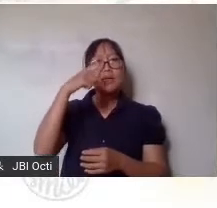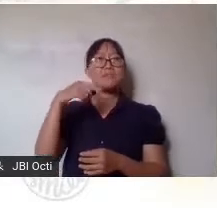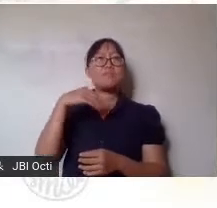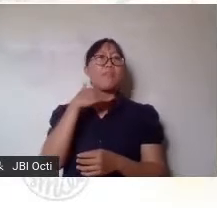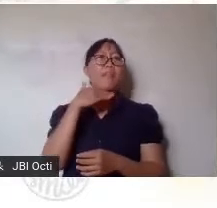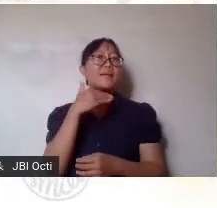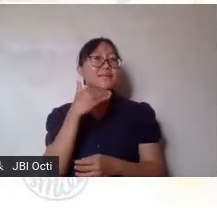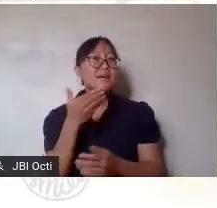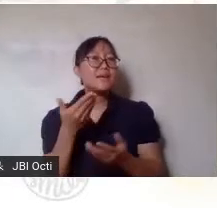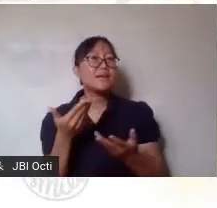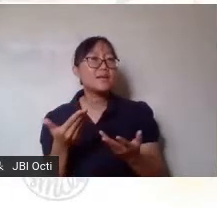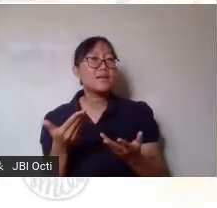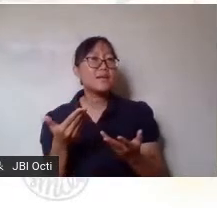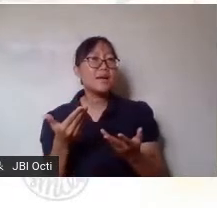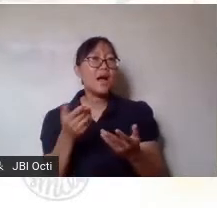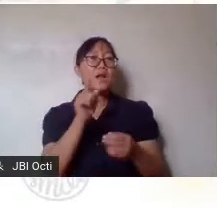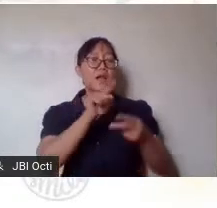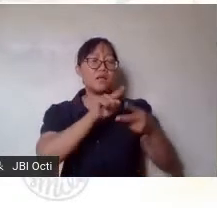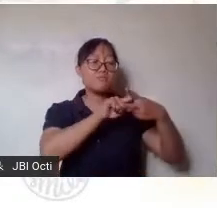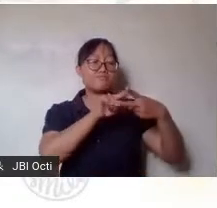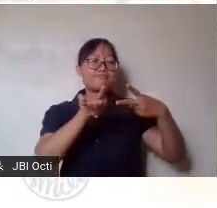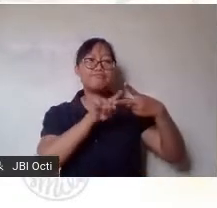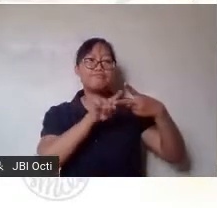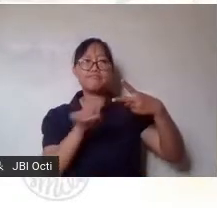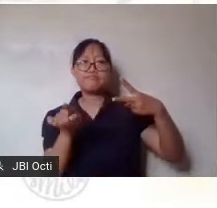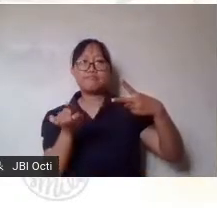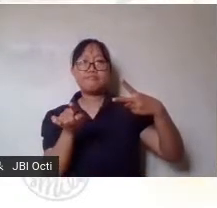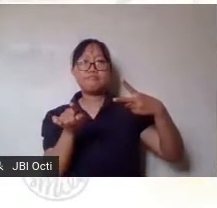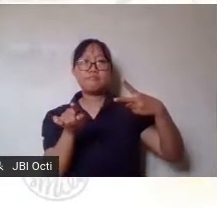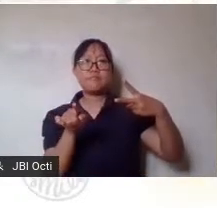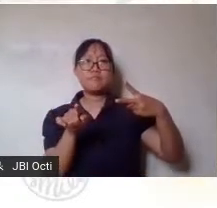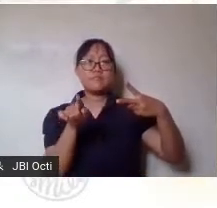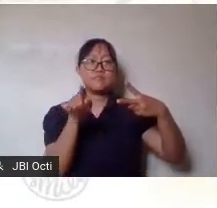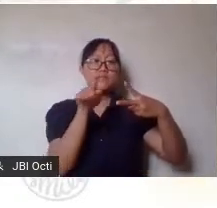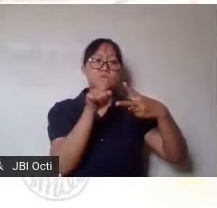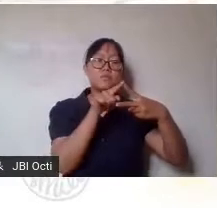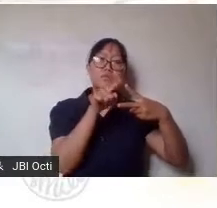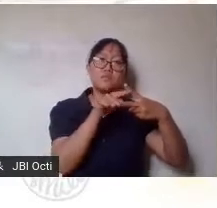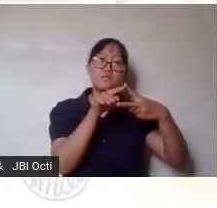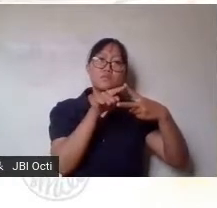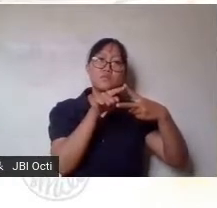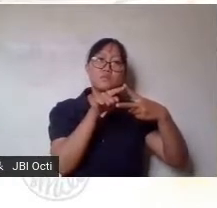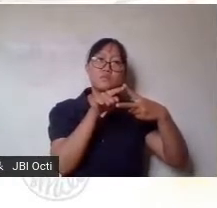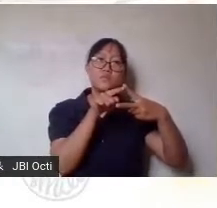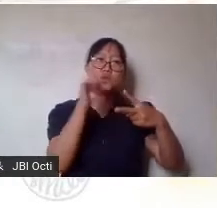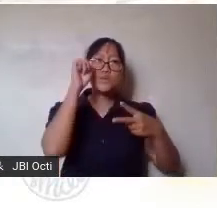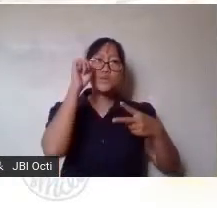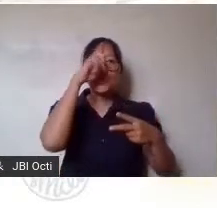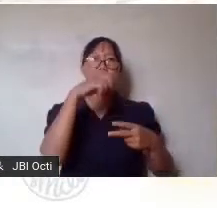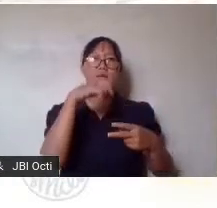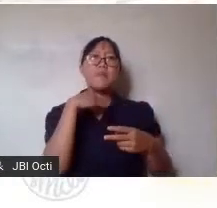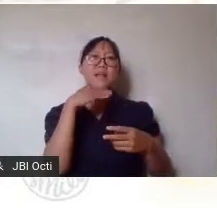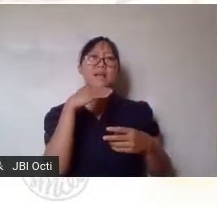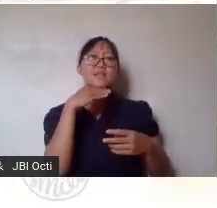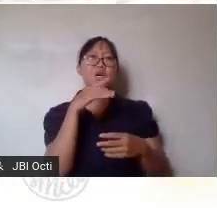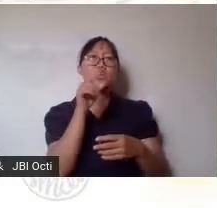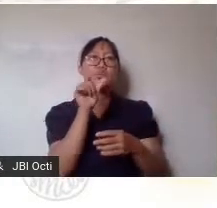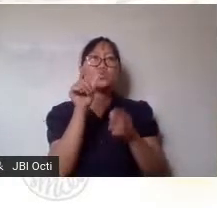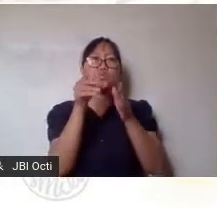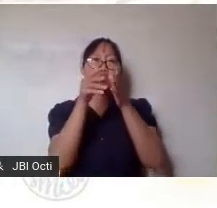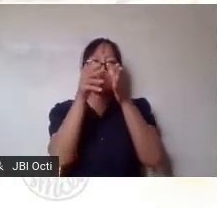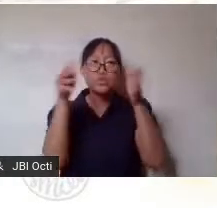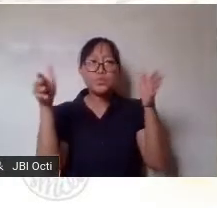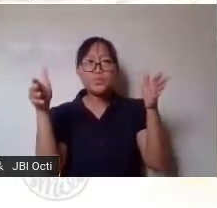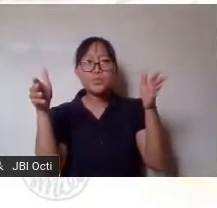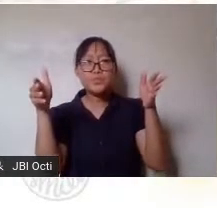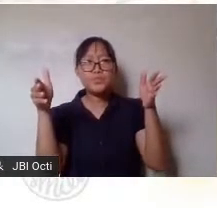dua keadaan yang disebut sebagai satu, kesulitan belajar umum. Kesulitan belajar umum